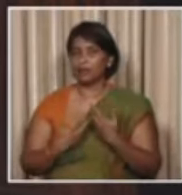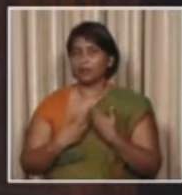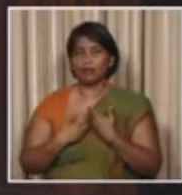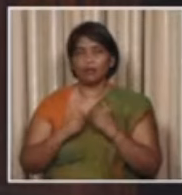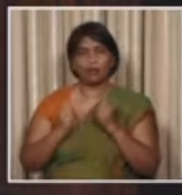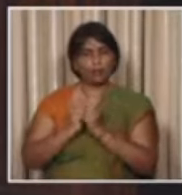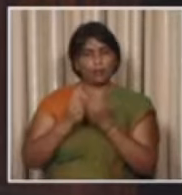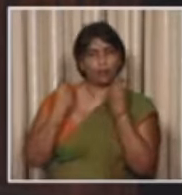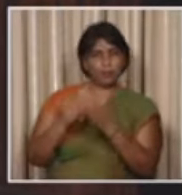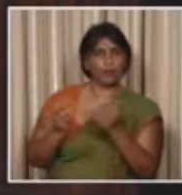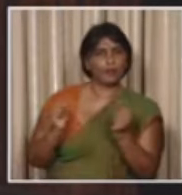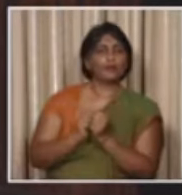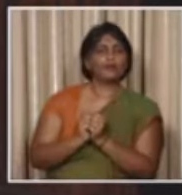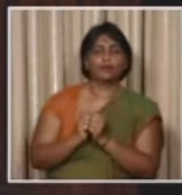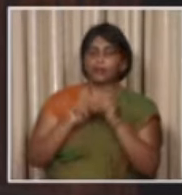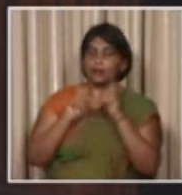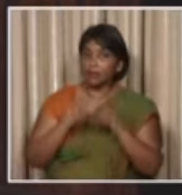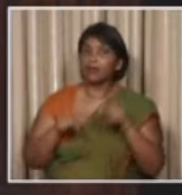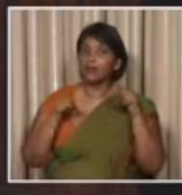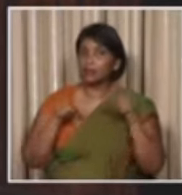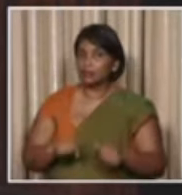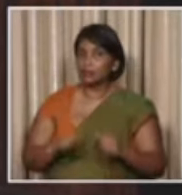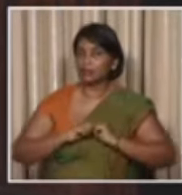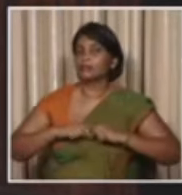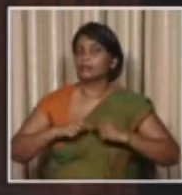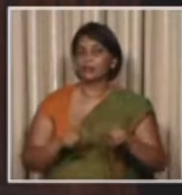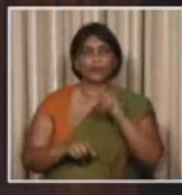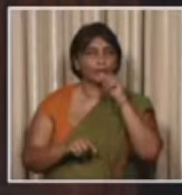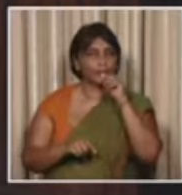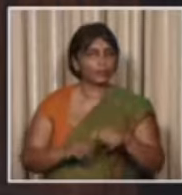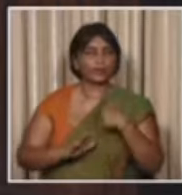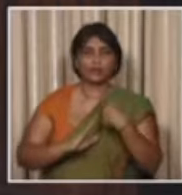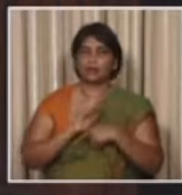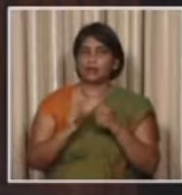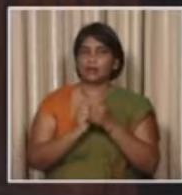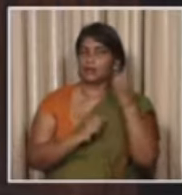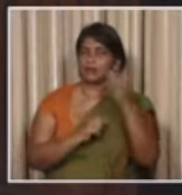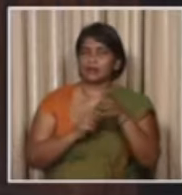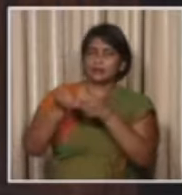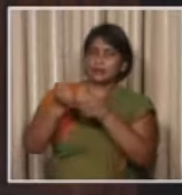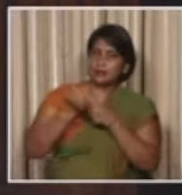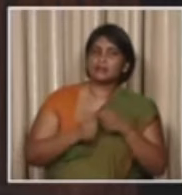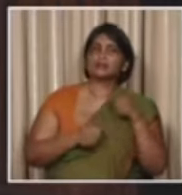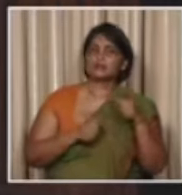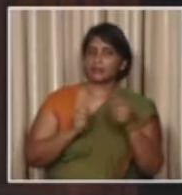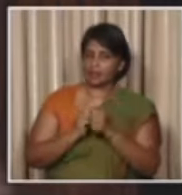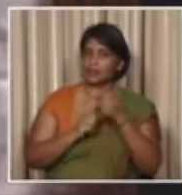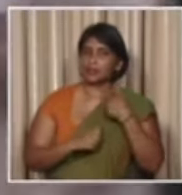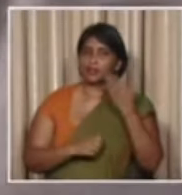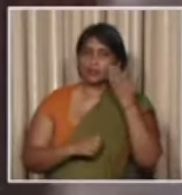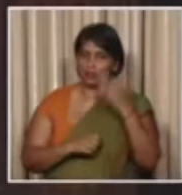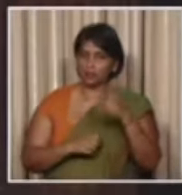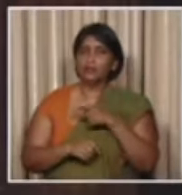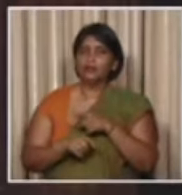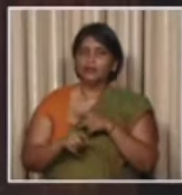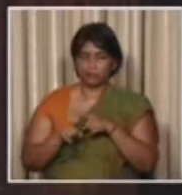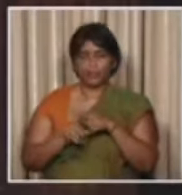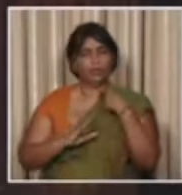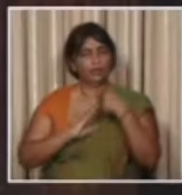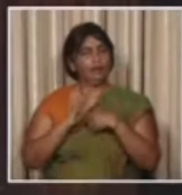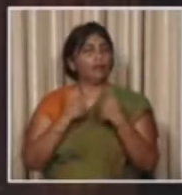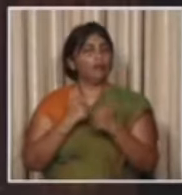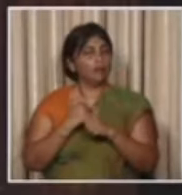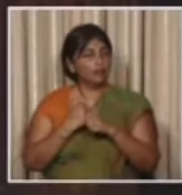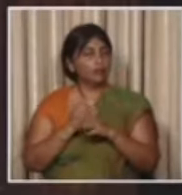කරන අපරාධයක් මේ කරන්න කියලා. ඒ වගේම දෙයක් දැන්ටත් කරගෙන යනවා. කිසිම දෙයක් මේ රටේ කරන්න දෙන්නේ නැහැ කකුලෙන් අදින එකම තමයි වෙන්නේ. අපි දකින්නේ ඒක. මේ රට හදන්න